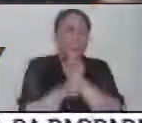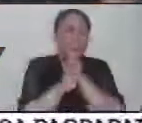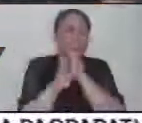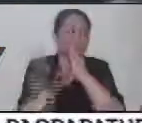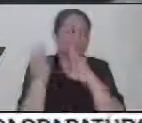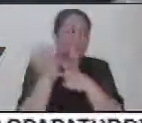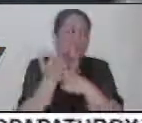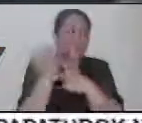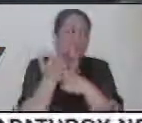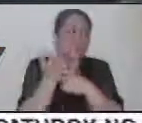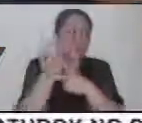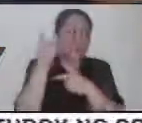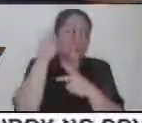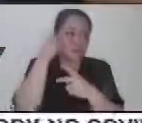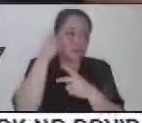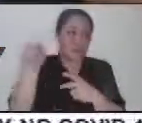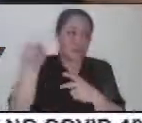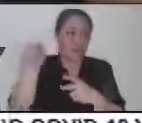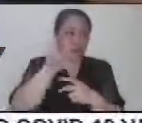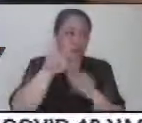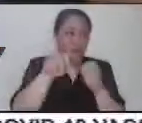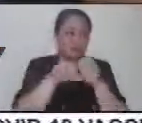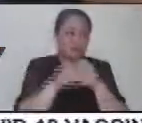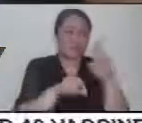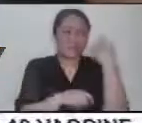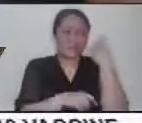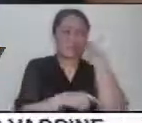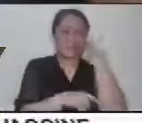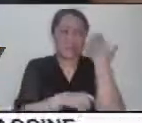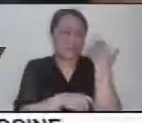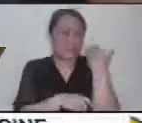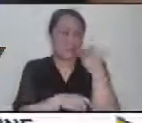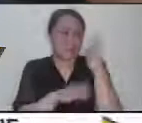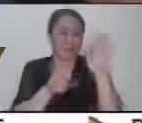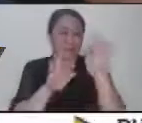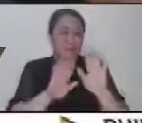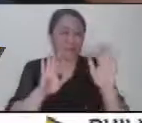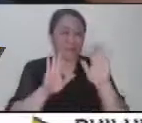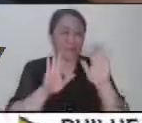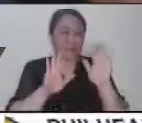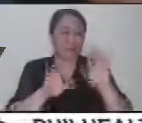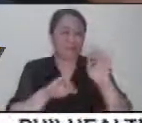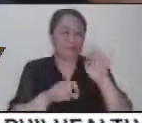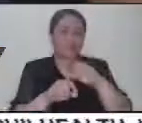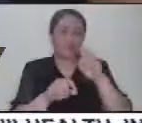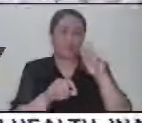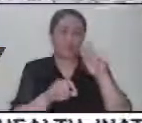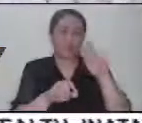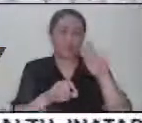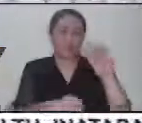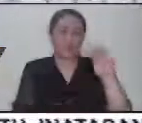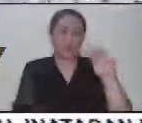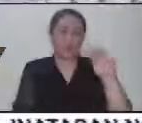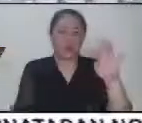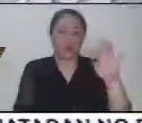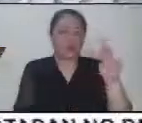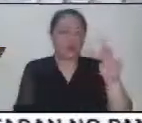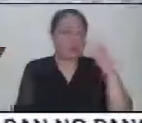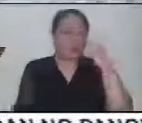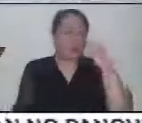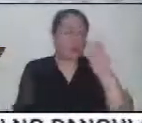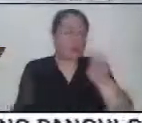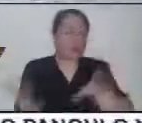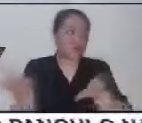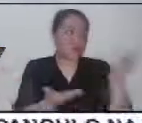kanyang bunso ay kambal na isang taong gulang. Subalit dahil kapos ang kanyang kinikita, tumigil sa pag-aaral ang kanyang mga